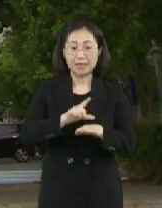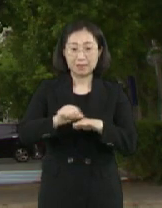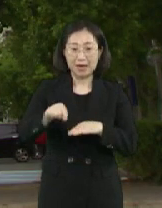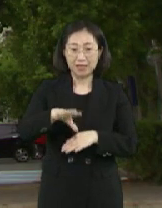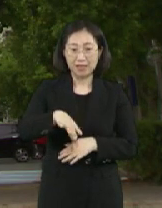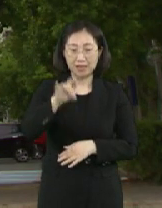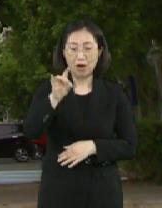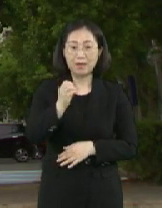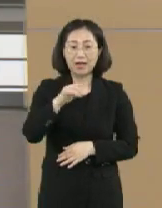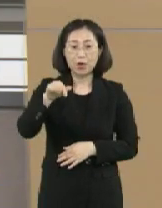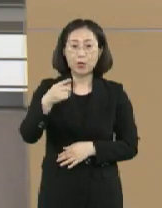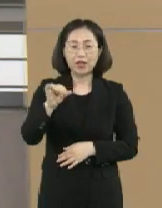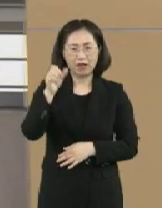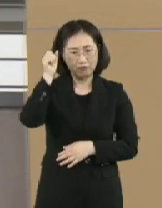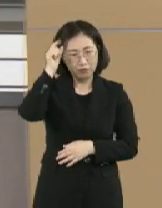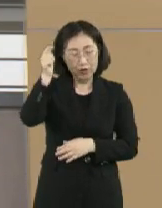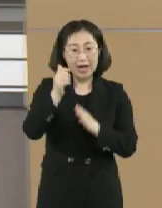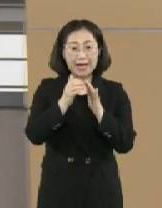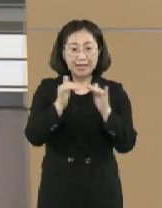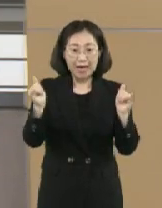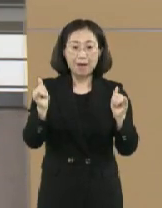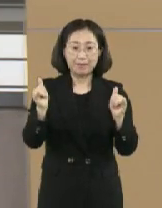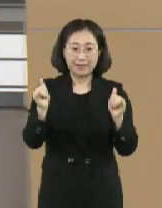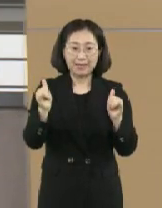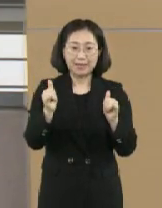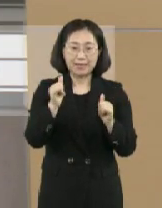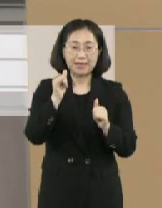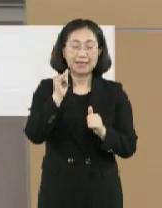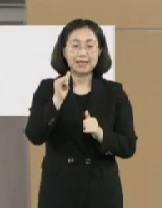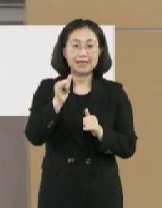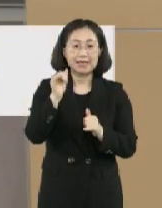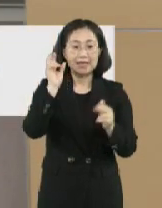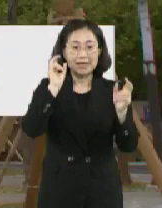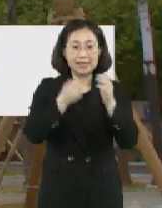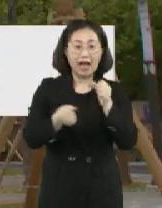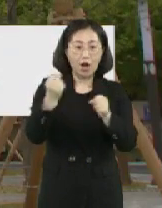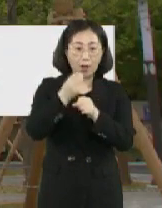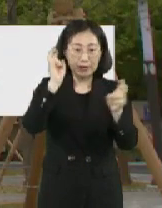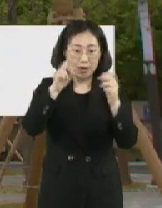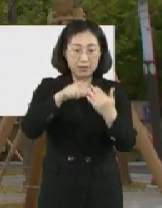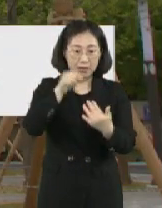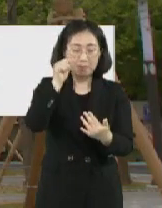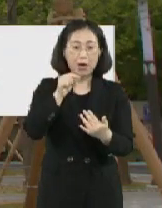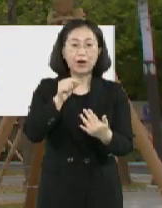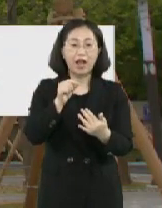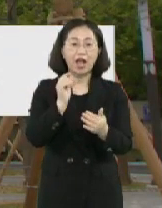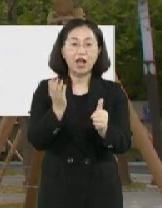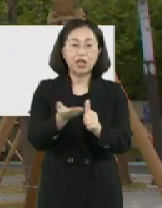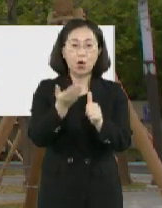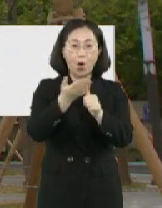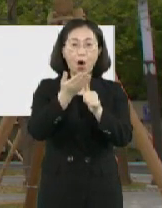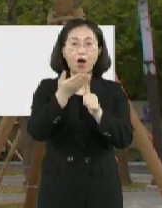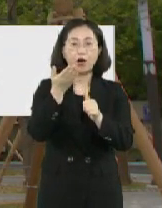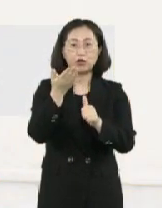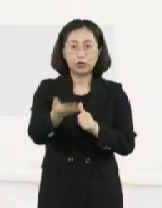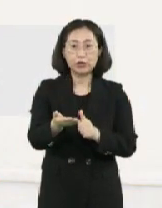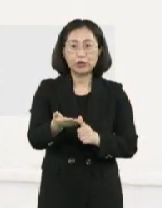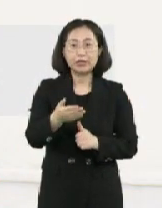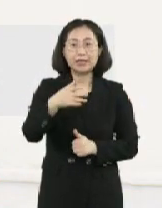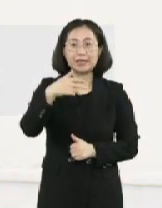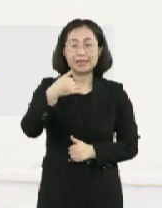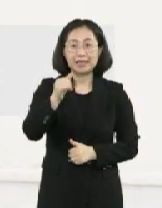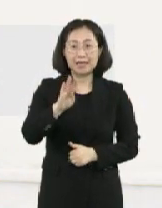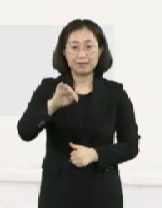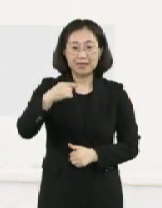처음으로 이공계 우수 인력들의 우수한 예비 창업 기업을 선별해 투자하고 키워주는 팁스타운이 충남대